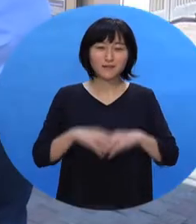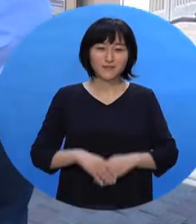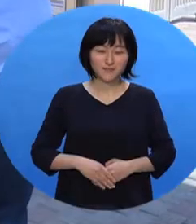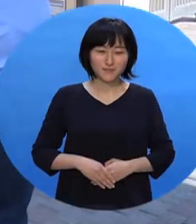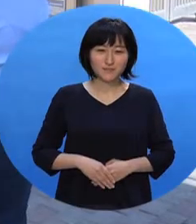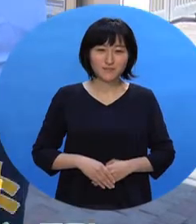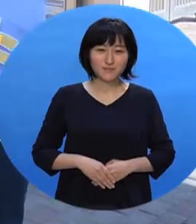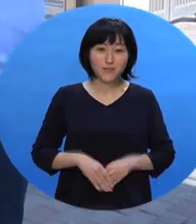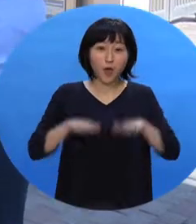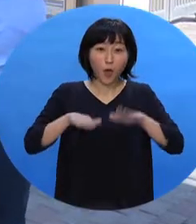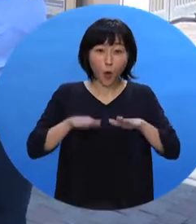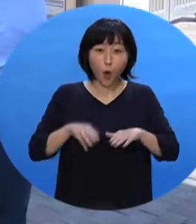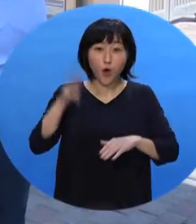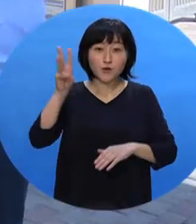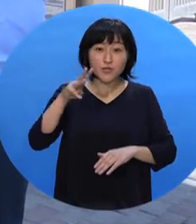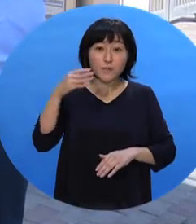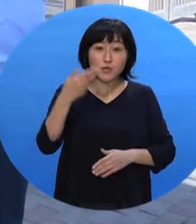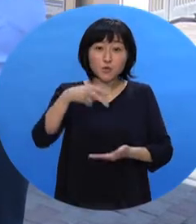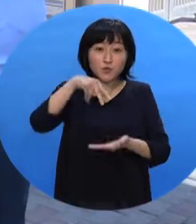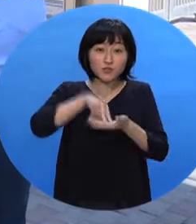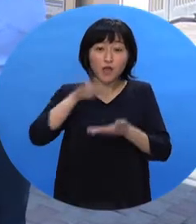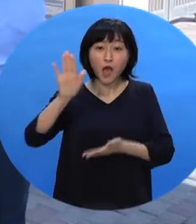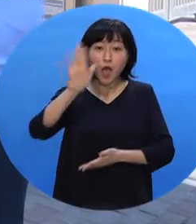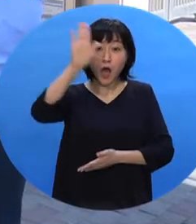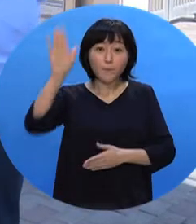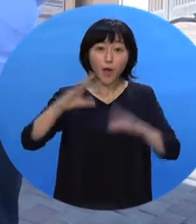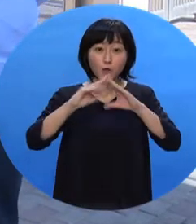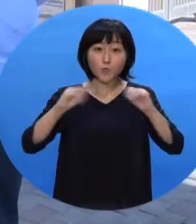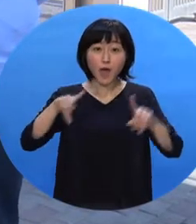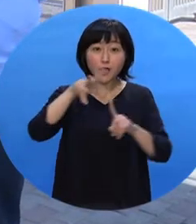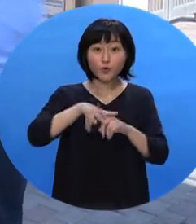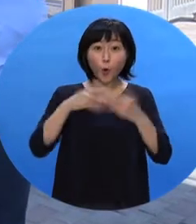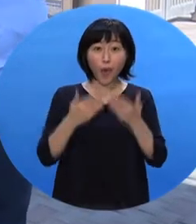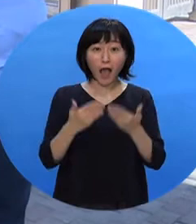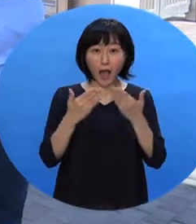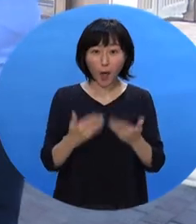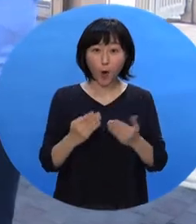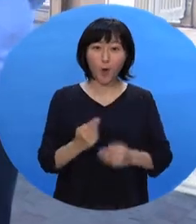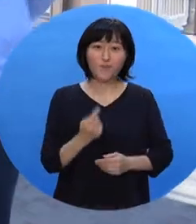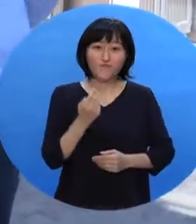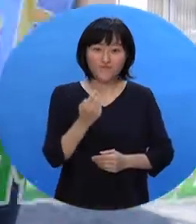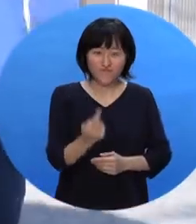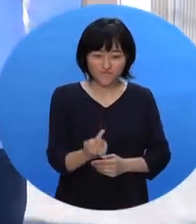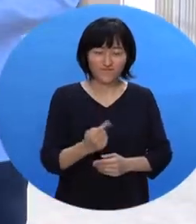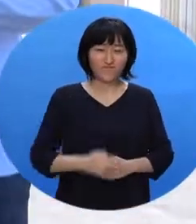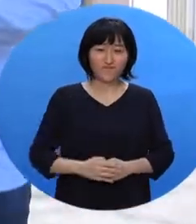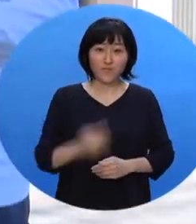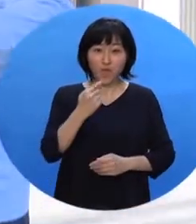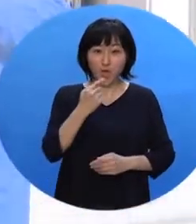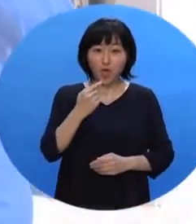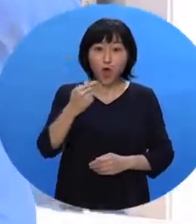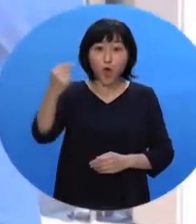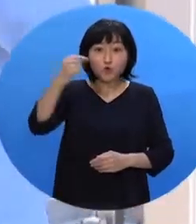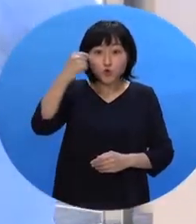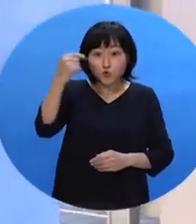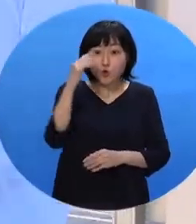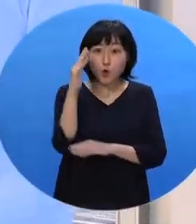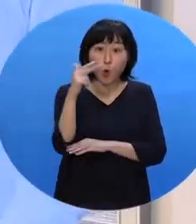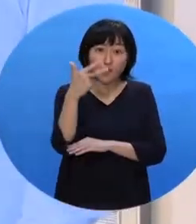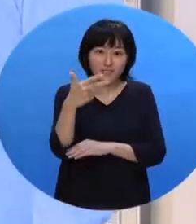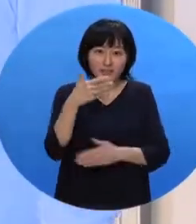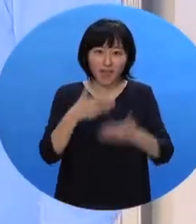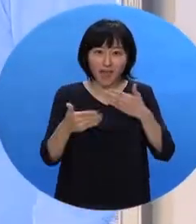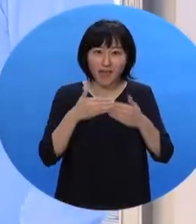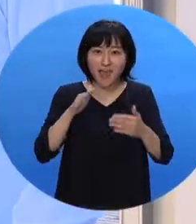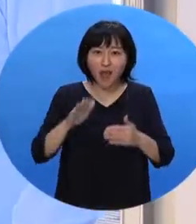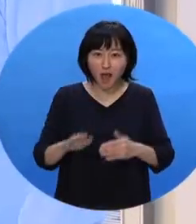こんにちは、ママタルトです。今日はですね、杉並区立天沼小学校にやってきました。どうですか？ はい、いや私はですね、塾講師をやっていました。 なるほ